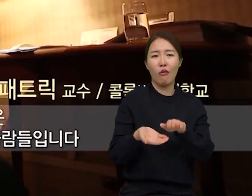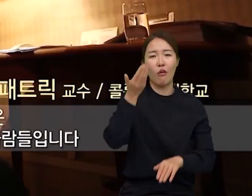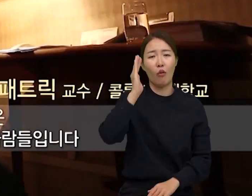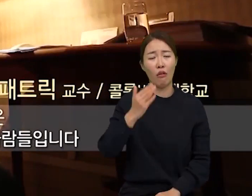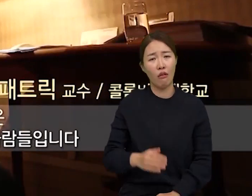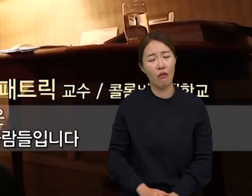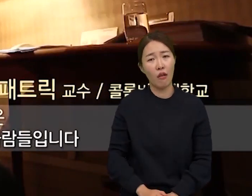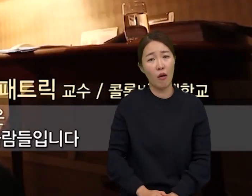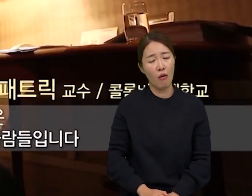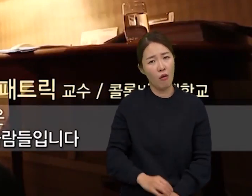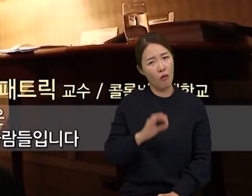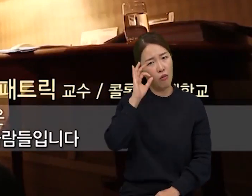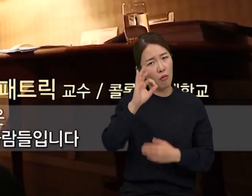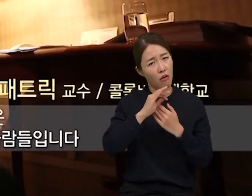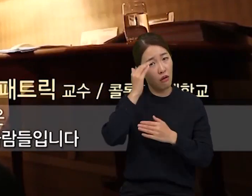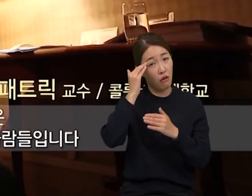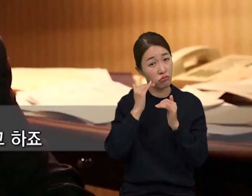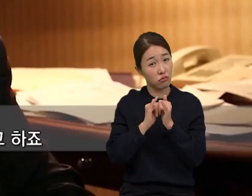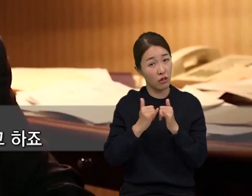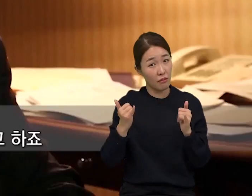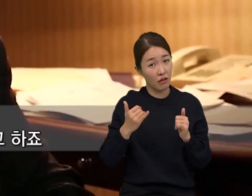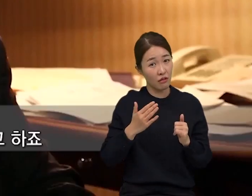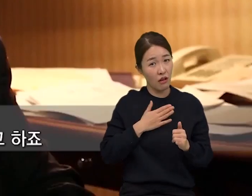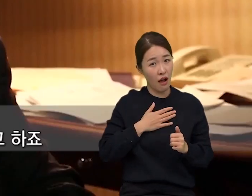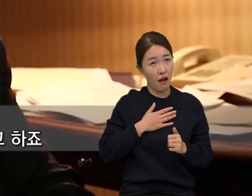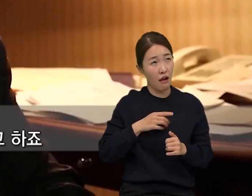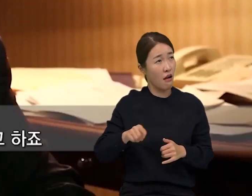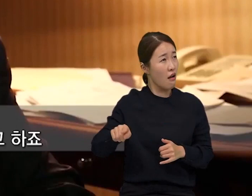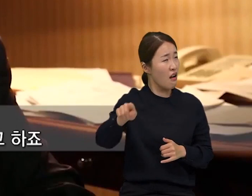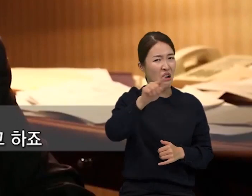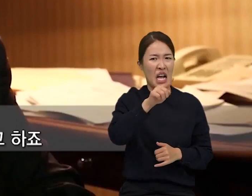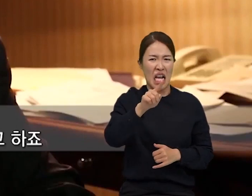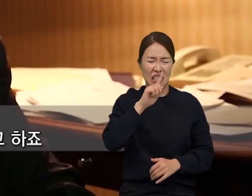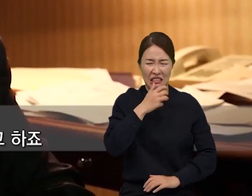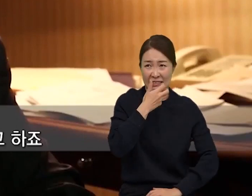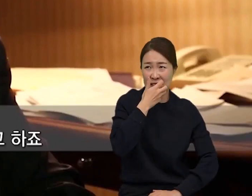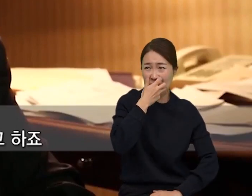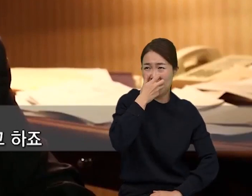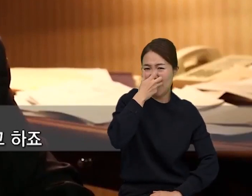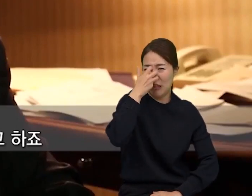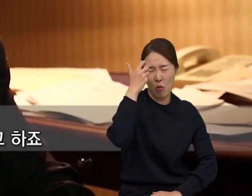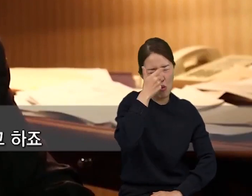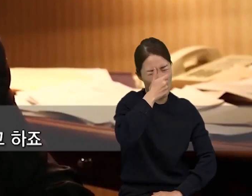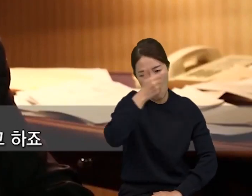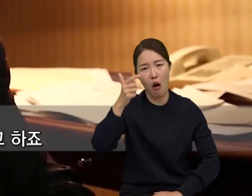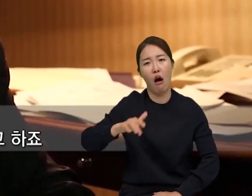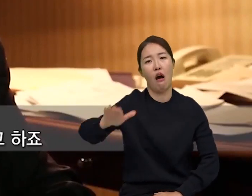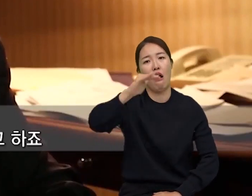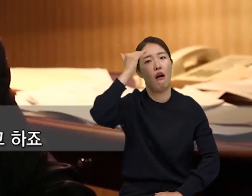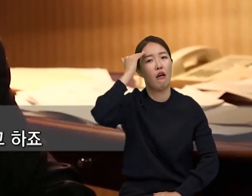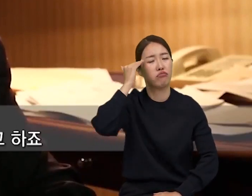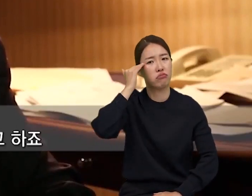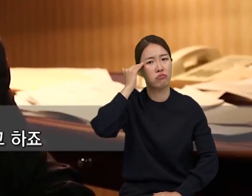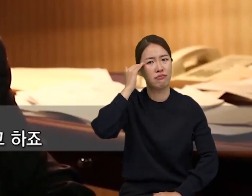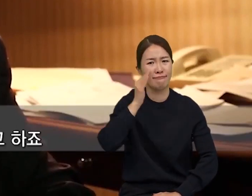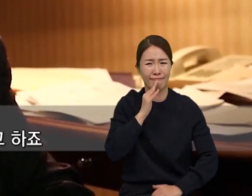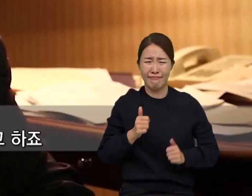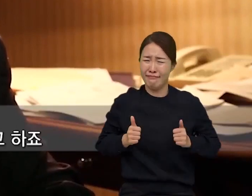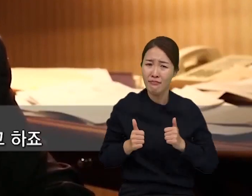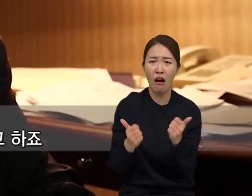Koreans are the most ambitious people I know. And that means they are working hard and trying to